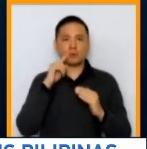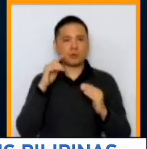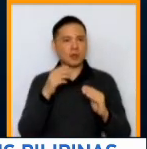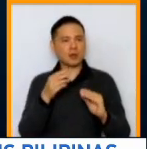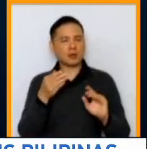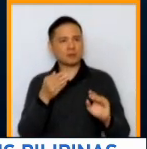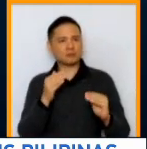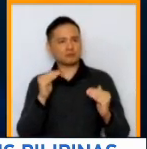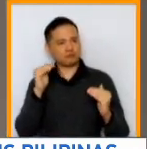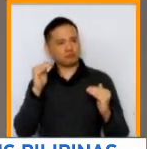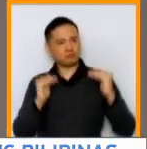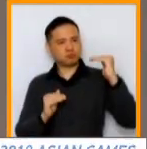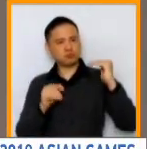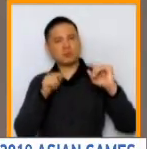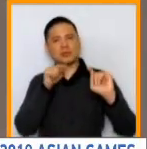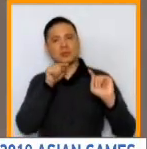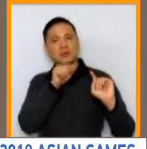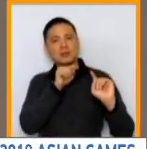Liao Qiyun.